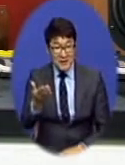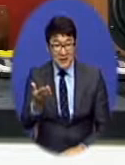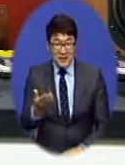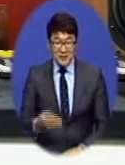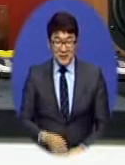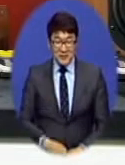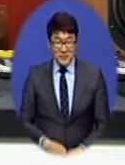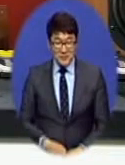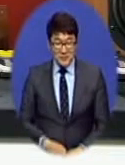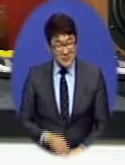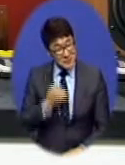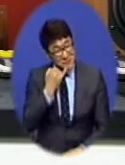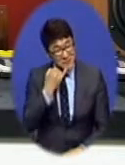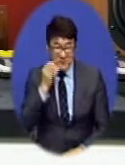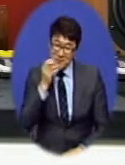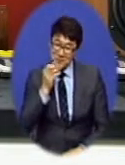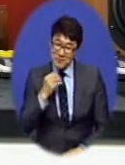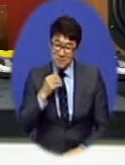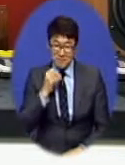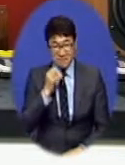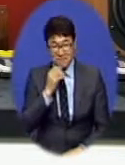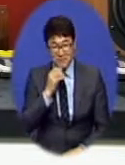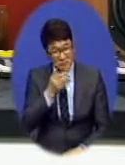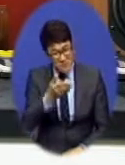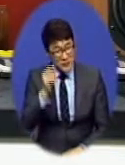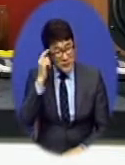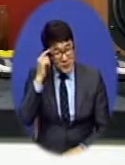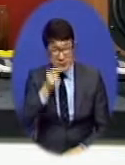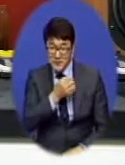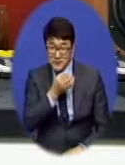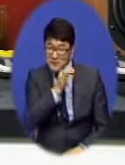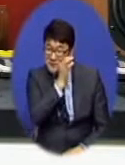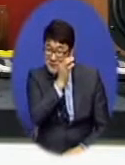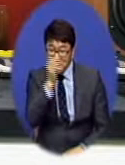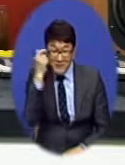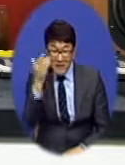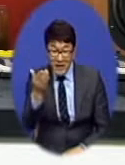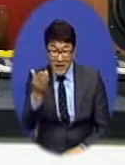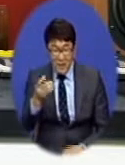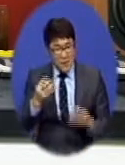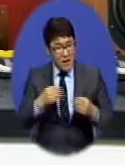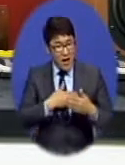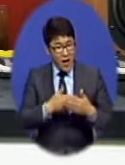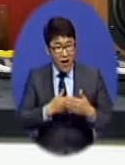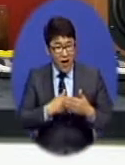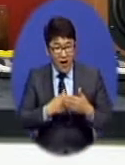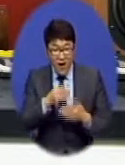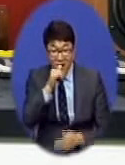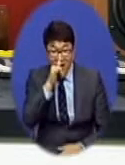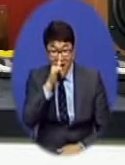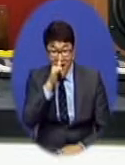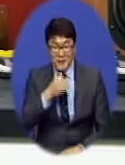그러게 지금 반성옥님 쑥스러우시죠? 좀 떨려요. 많이 떨리시는 것 같아요. 아, 자,